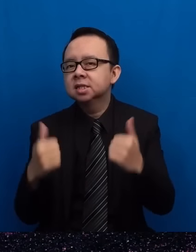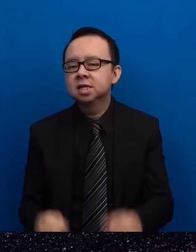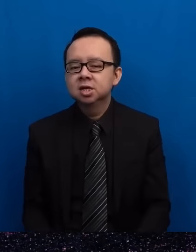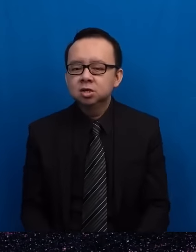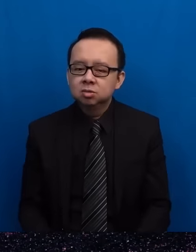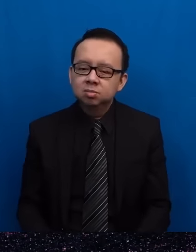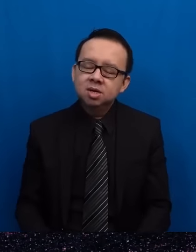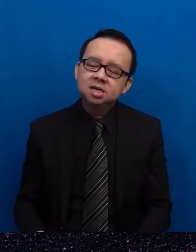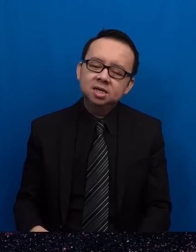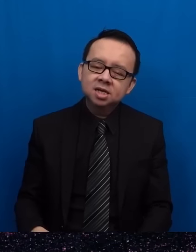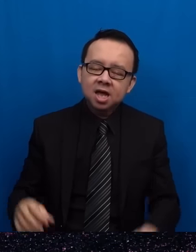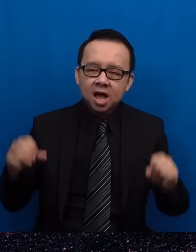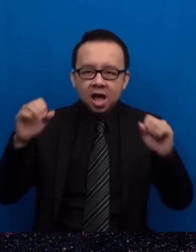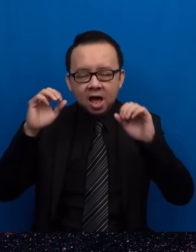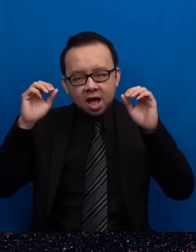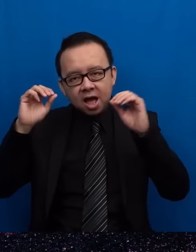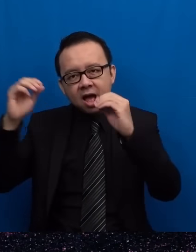Selamat,